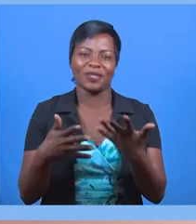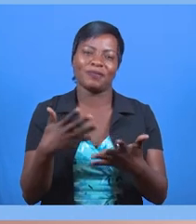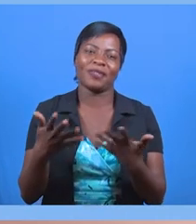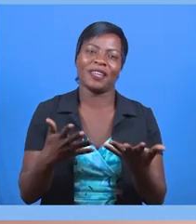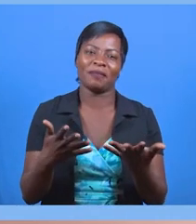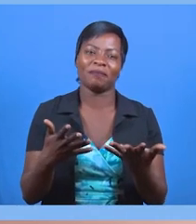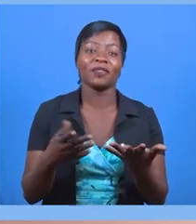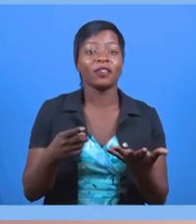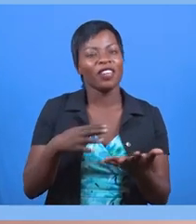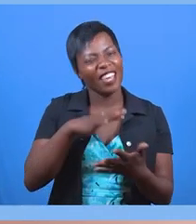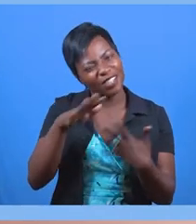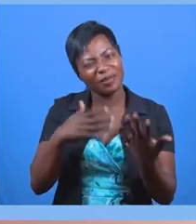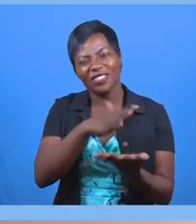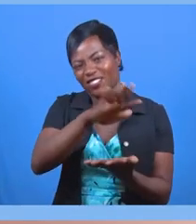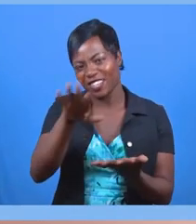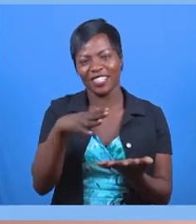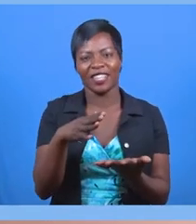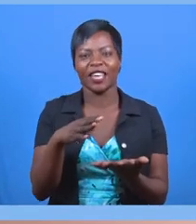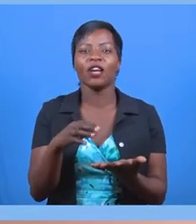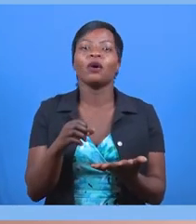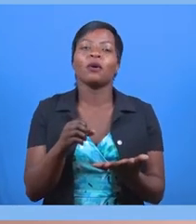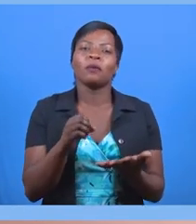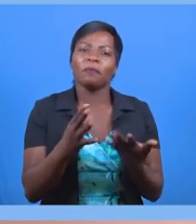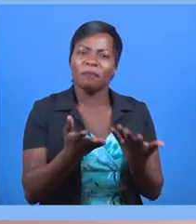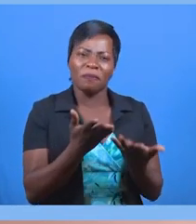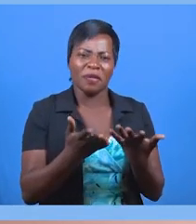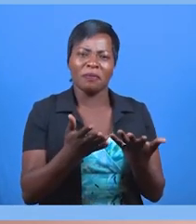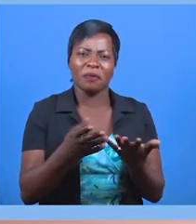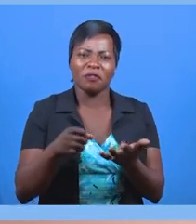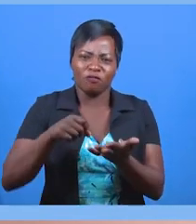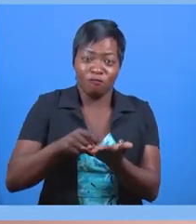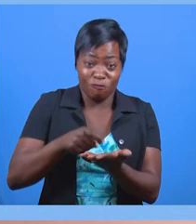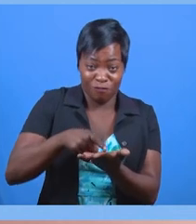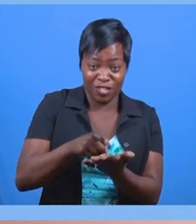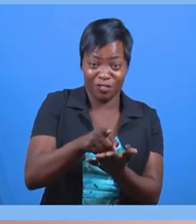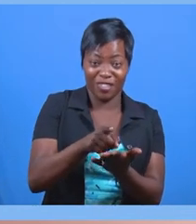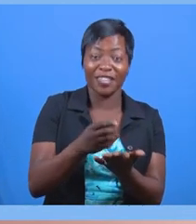tsumo kakunzungu nekunyimo kuti hanzi kana gonye ragarisa mudanga